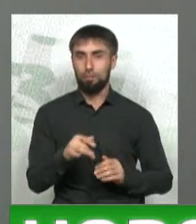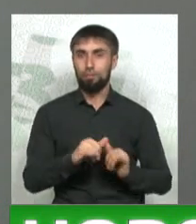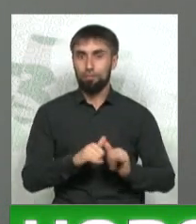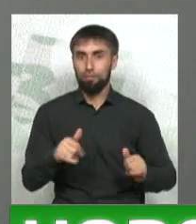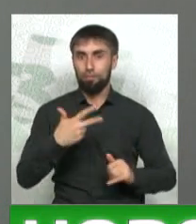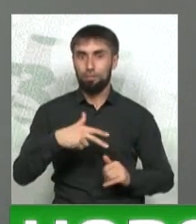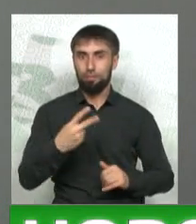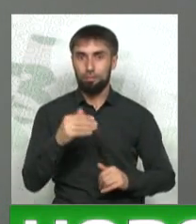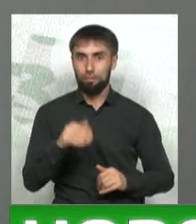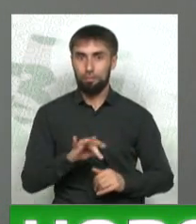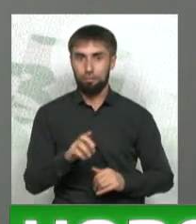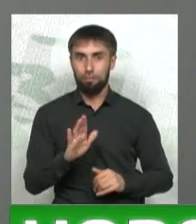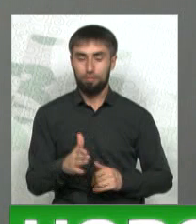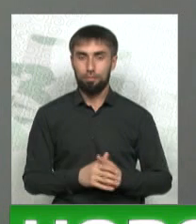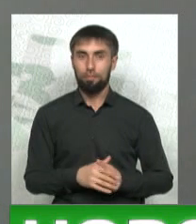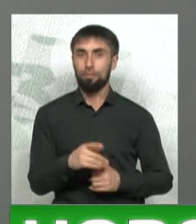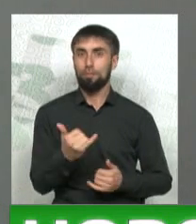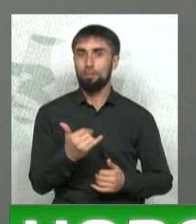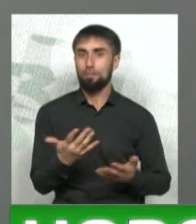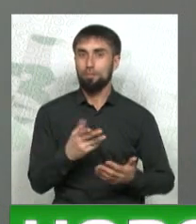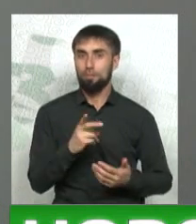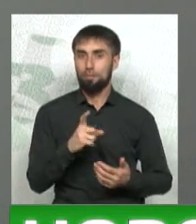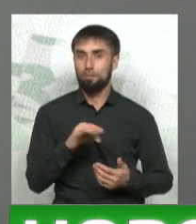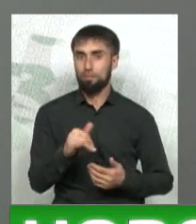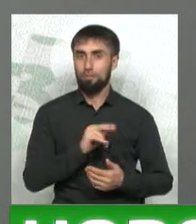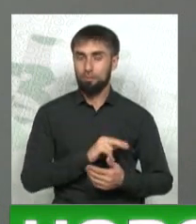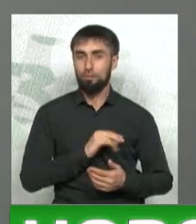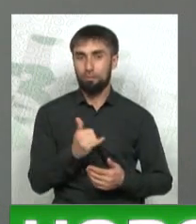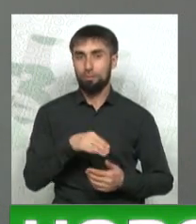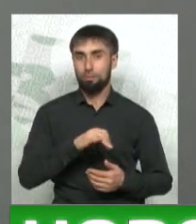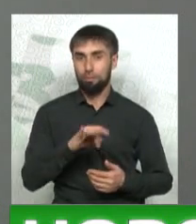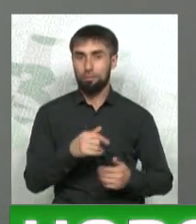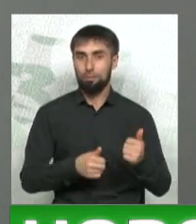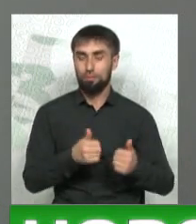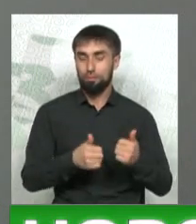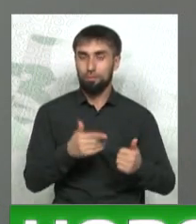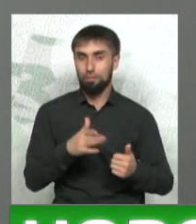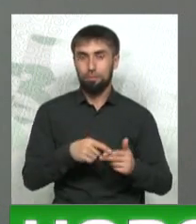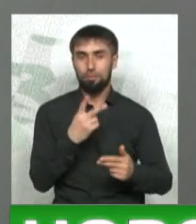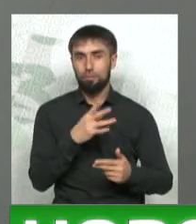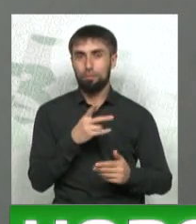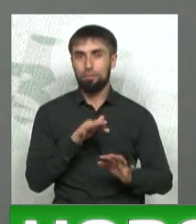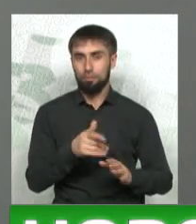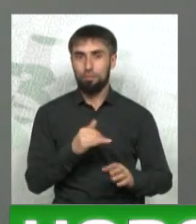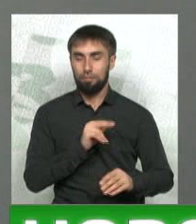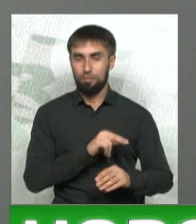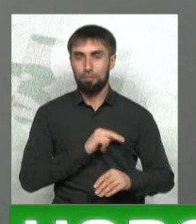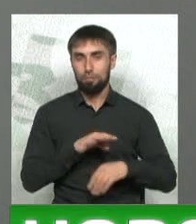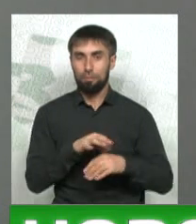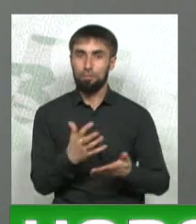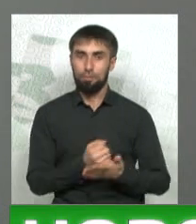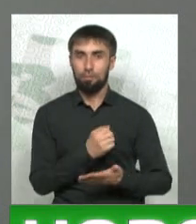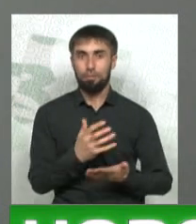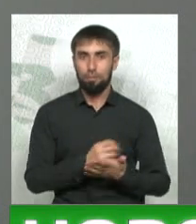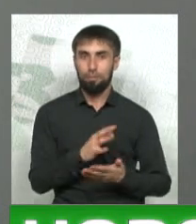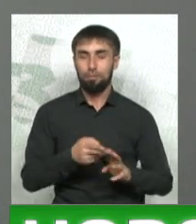расширением до 32 тысяч кубов. На каком этапе? Этап сейчас идет тендер, но мы не смотрим на это дело, мы работаем параллельно всегда. Выиграем, не выиграем,